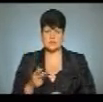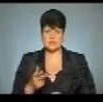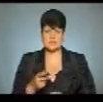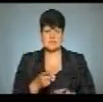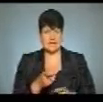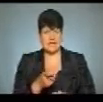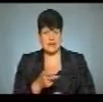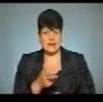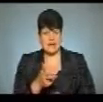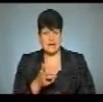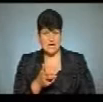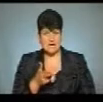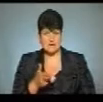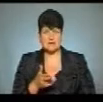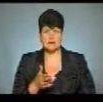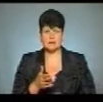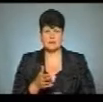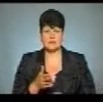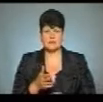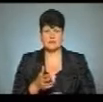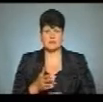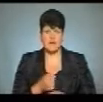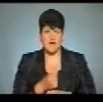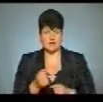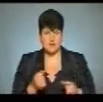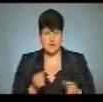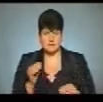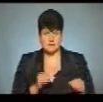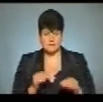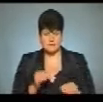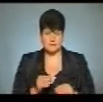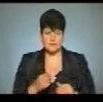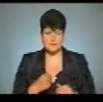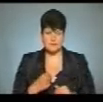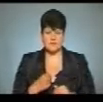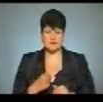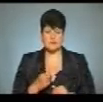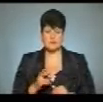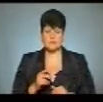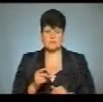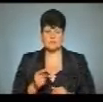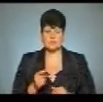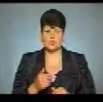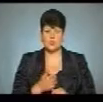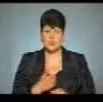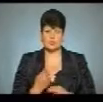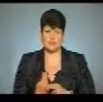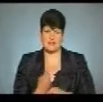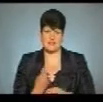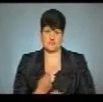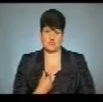і розкрадати справжній автомат. Я прийшов сюди, хочу мене